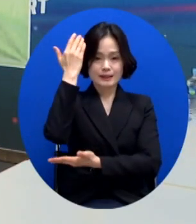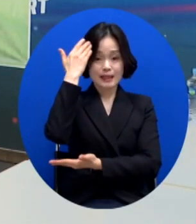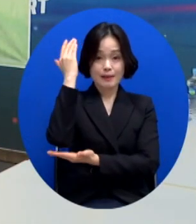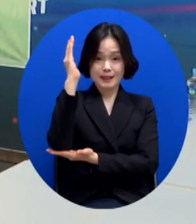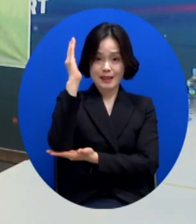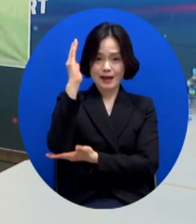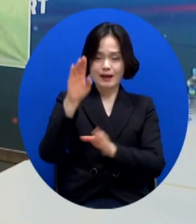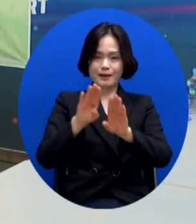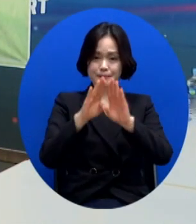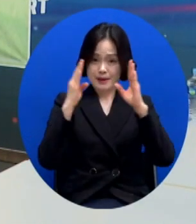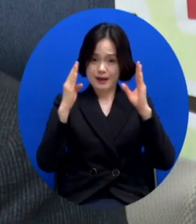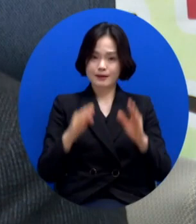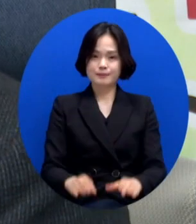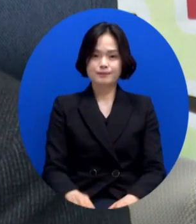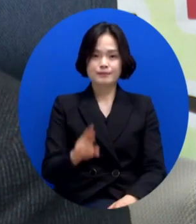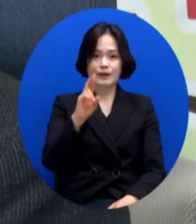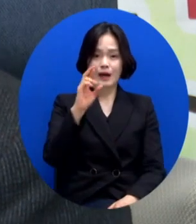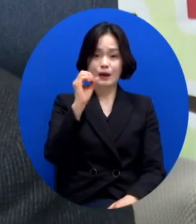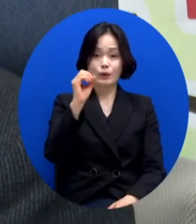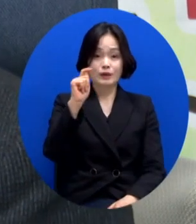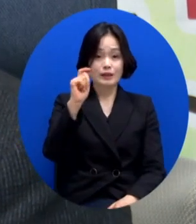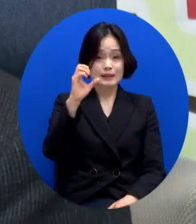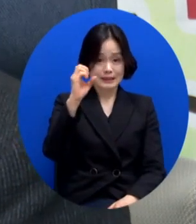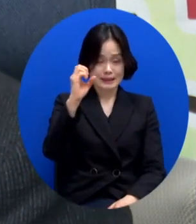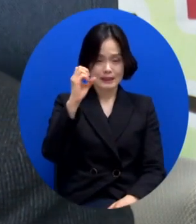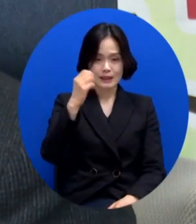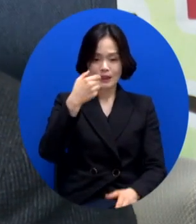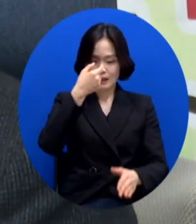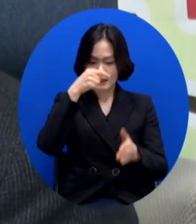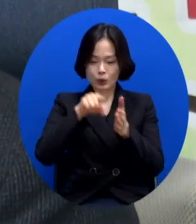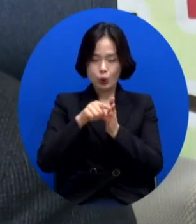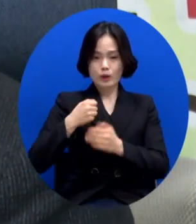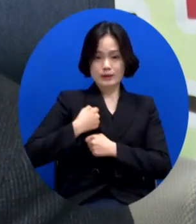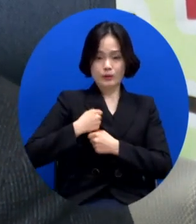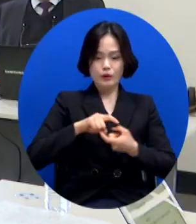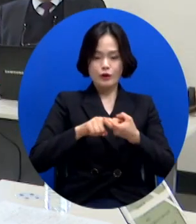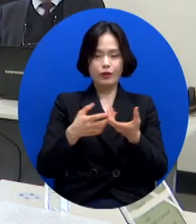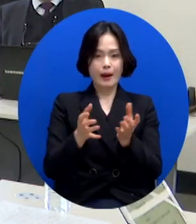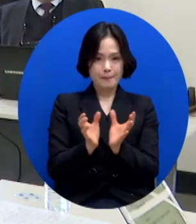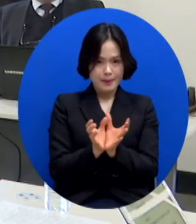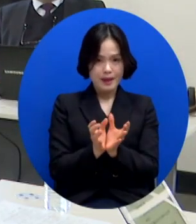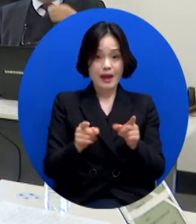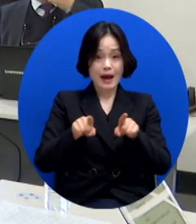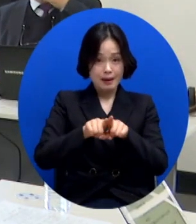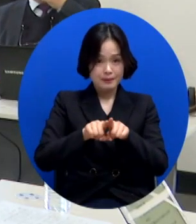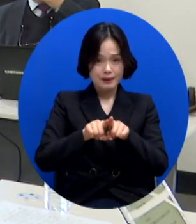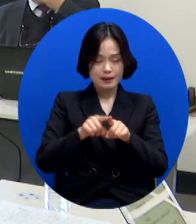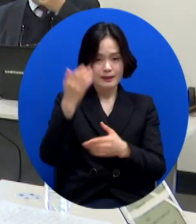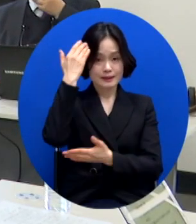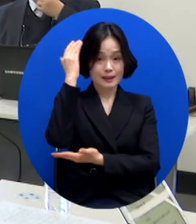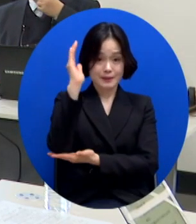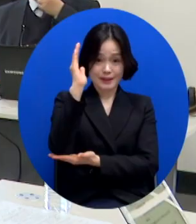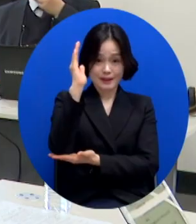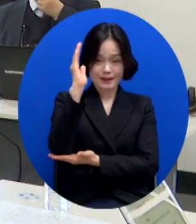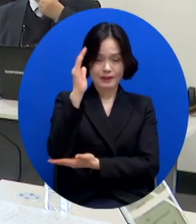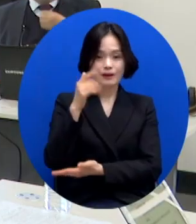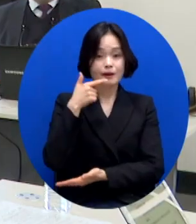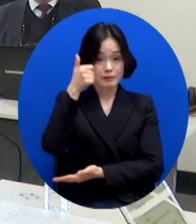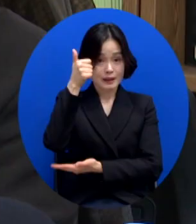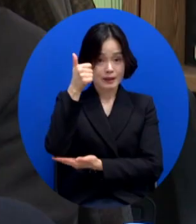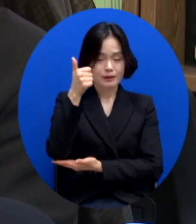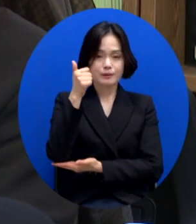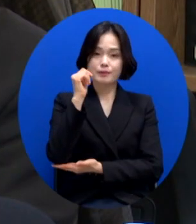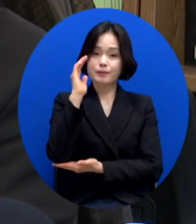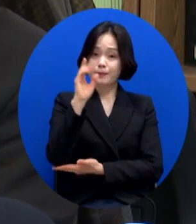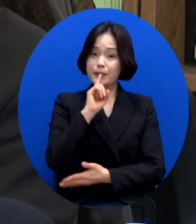rotc 기독 짱 귤 앞에 후원으로 열린 이번 세미나에서 말씀을 전한 박 쌈 종 목사는 영적 전쟁에서 이기기